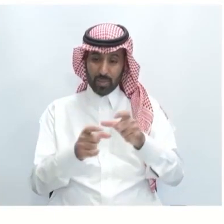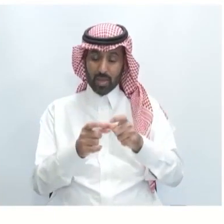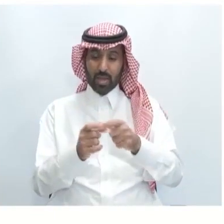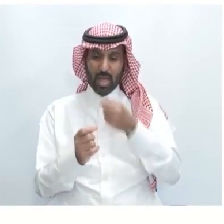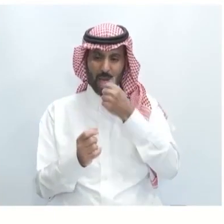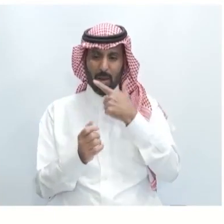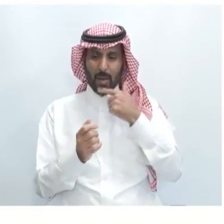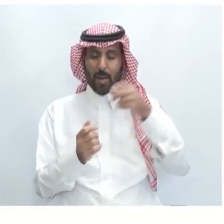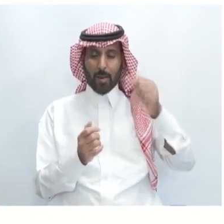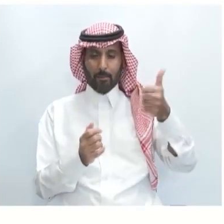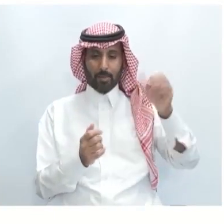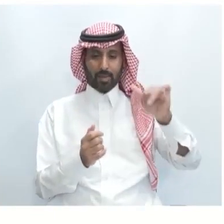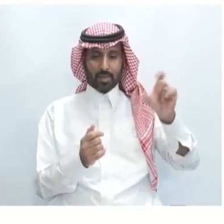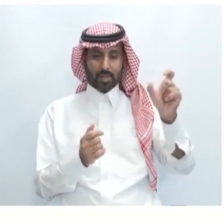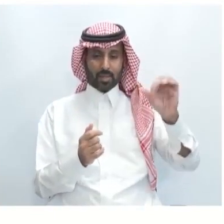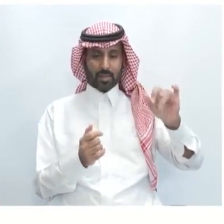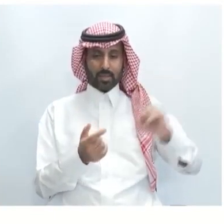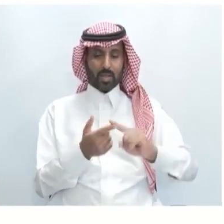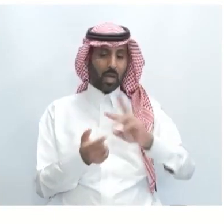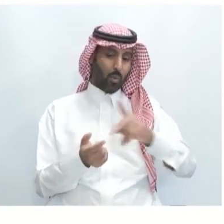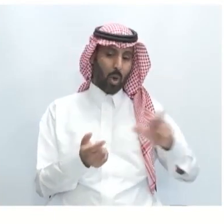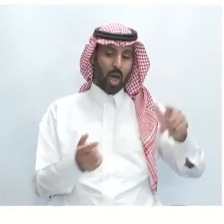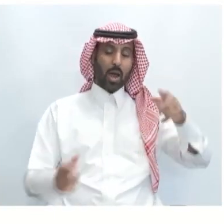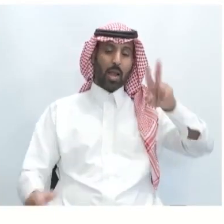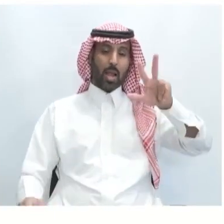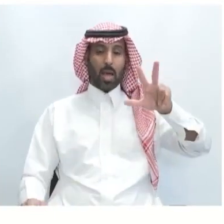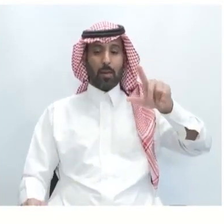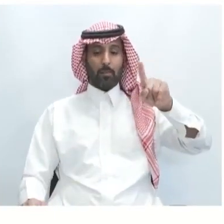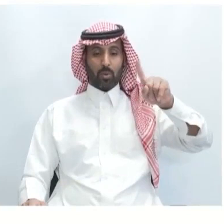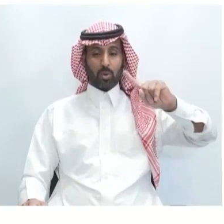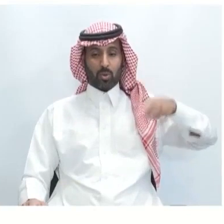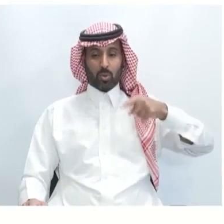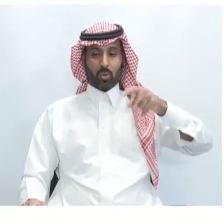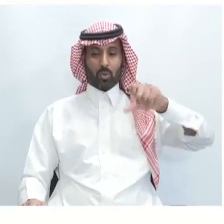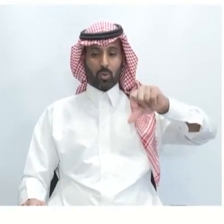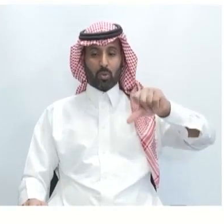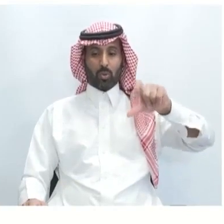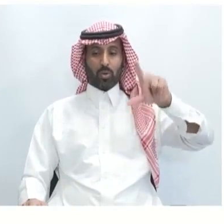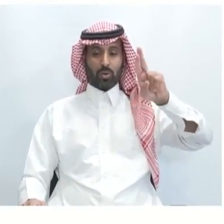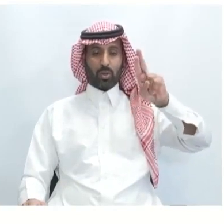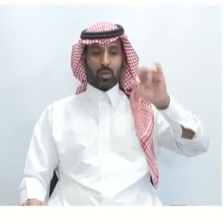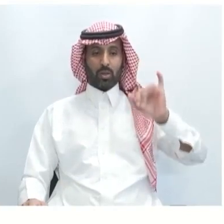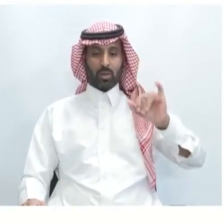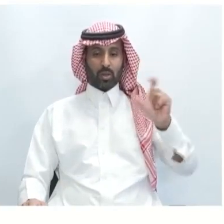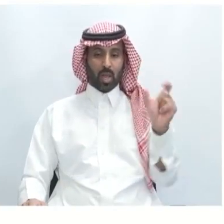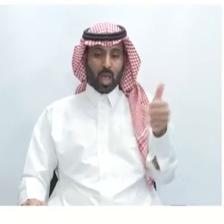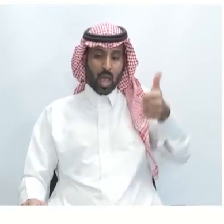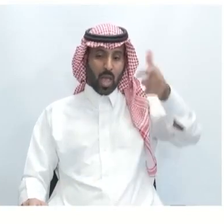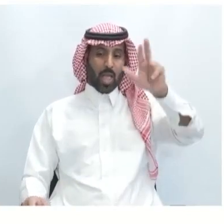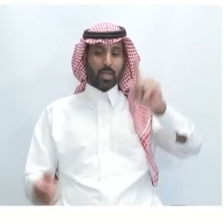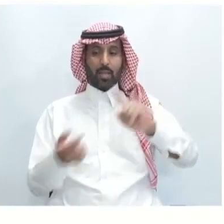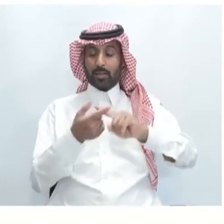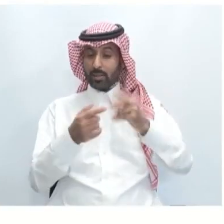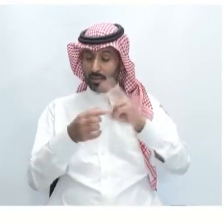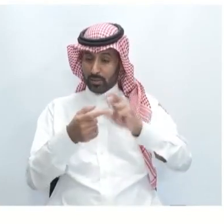امينين الان ما هي انواع البروتينات انواع البروتينات هينا قلنا تتكون من احماض امينيه مرتبطه